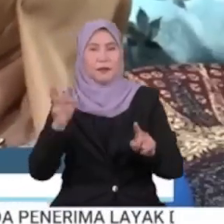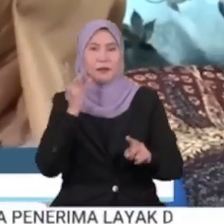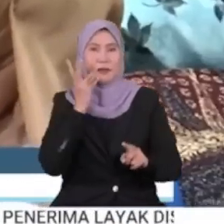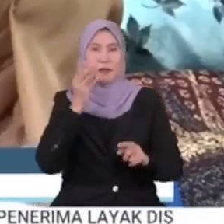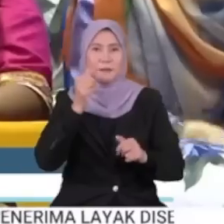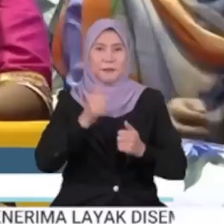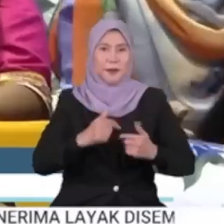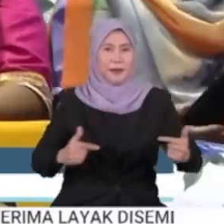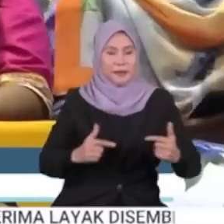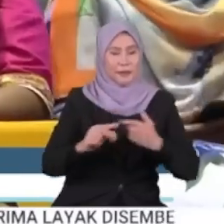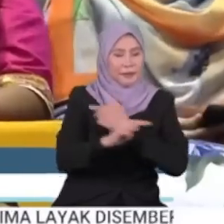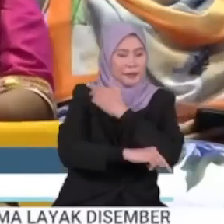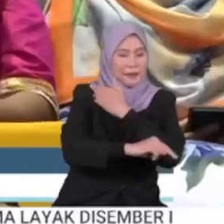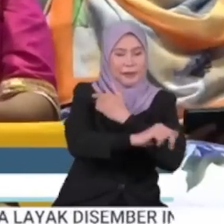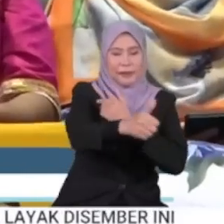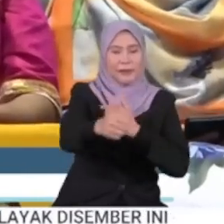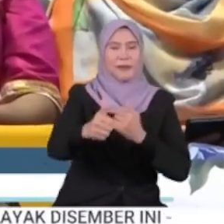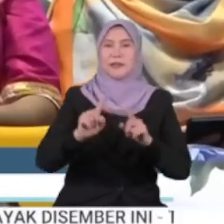nasi biryani negara lain.